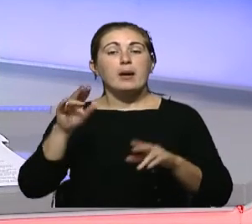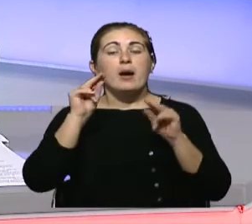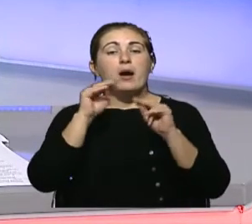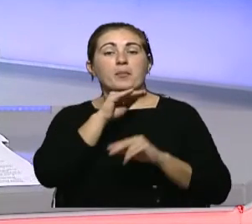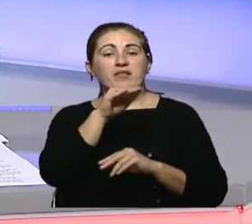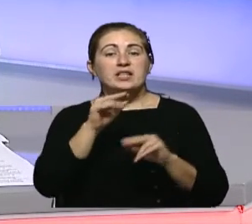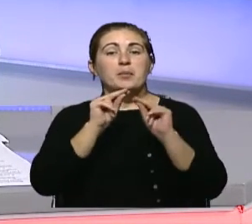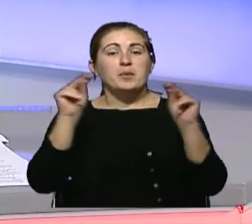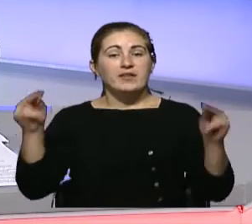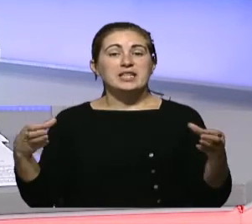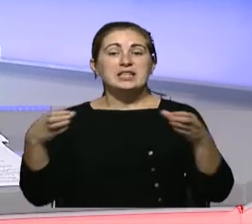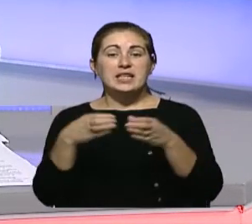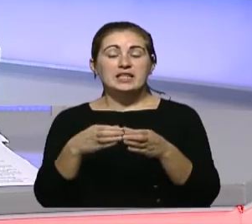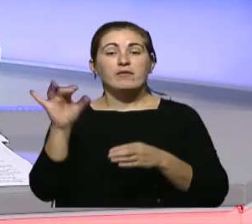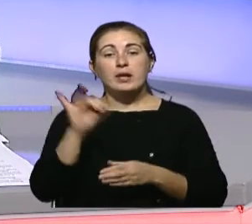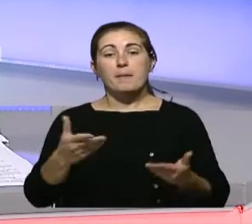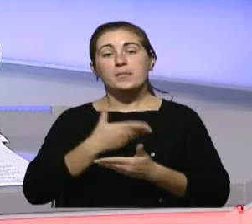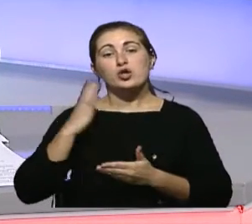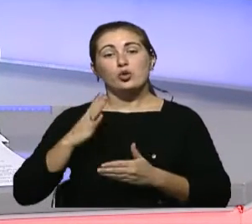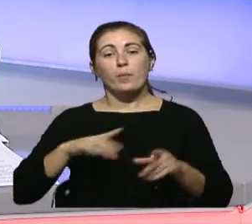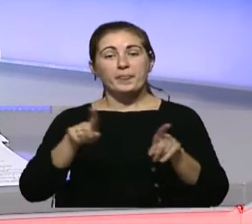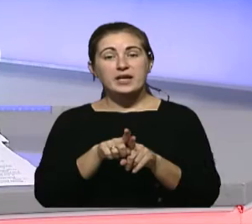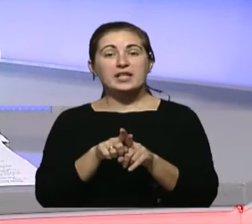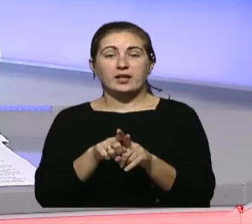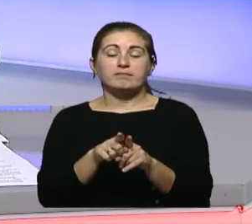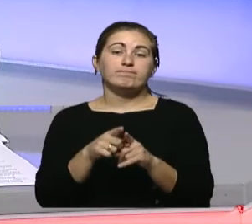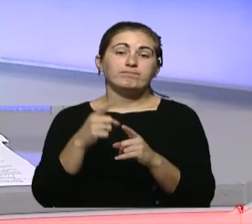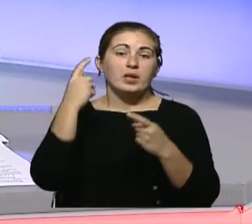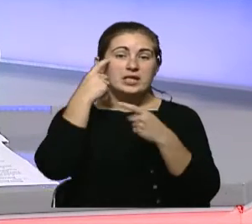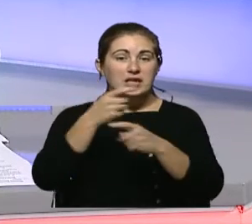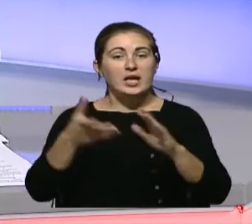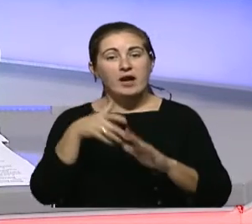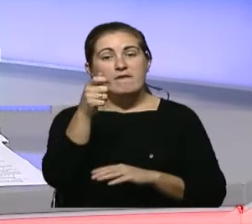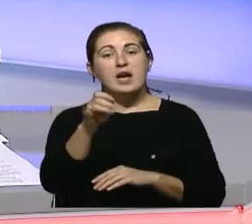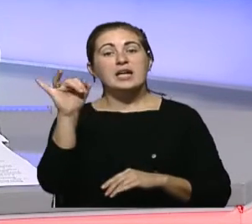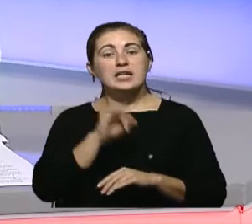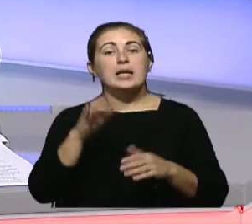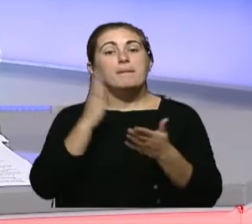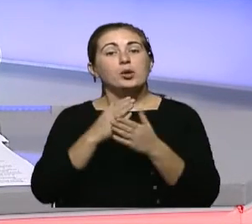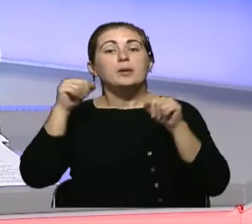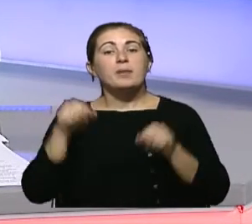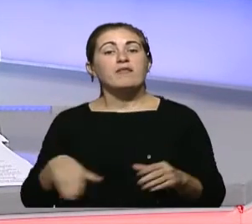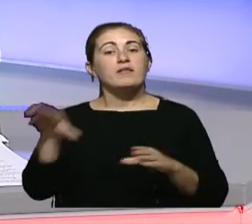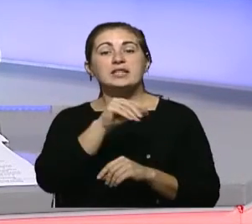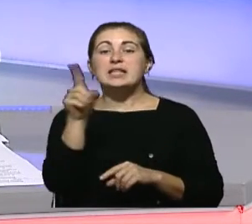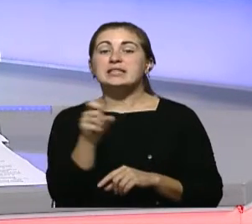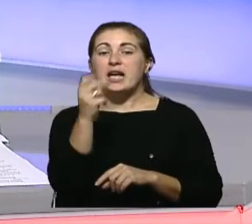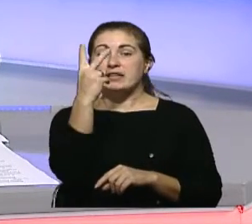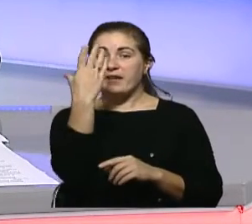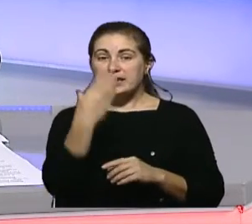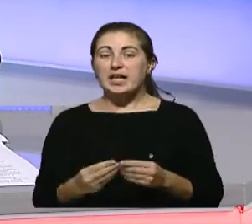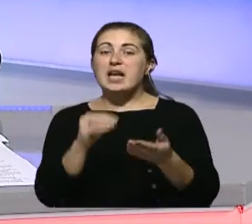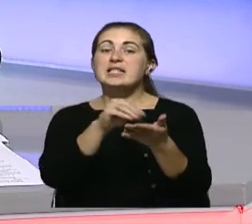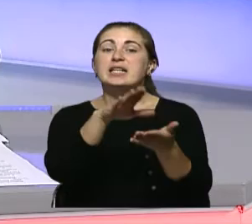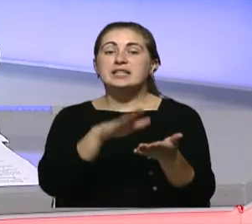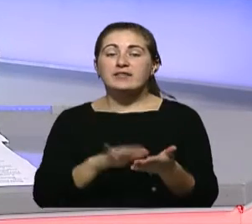профессорско-преподавательский состав. И мы ждем таких заявок, имеют право все за два дня подать, зарегистрироваться,